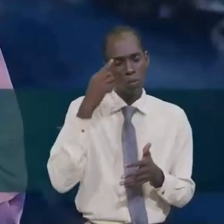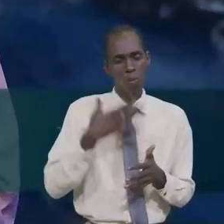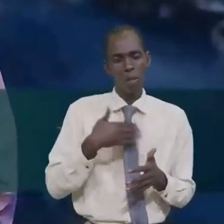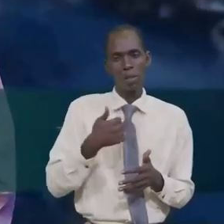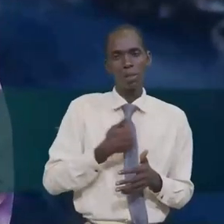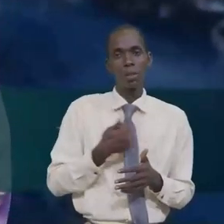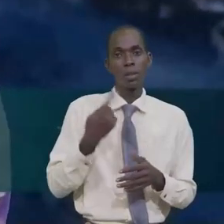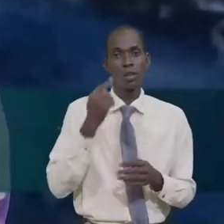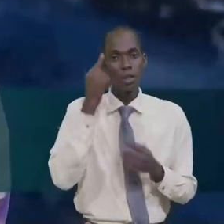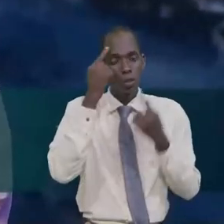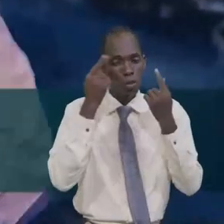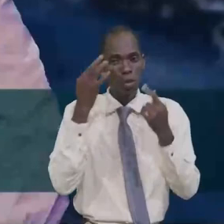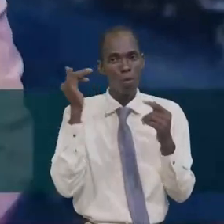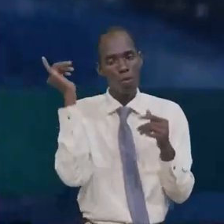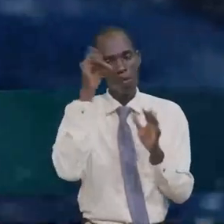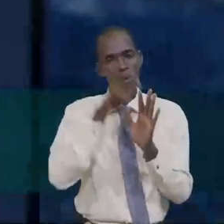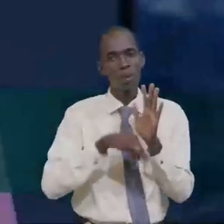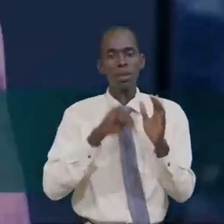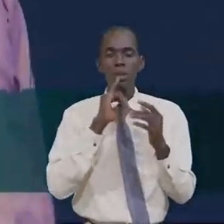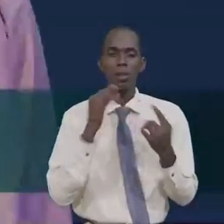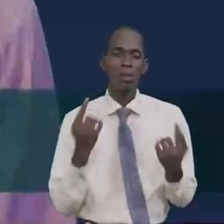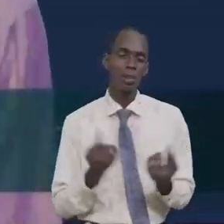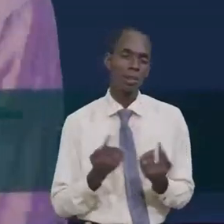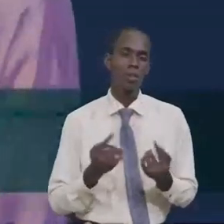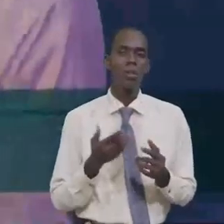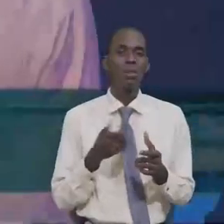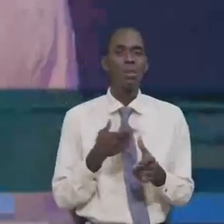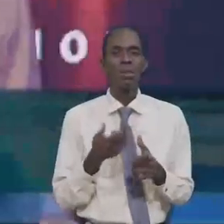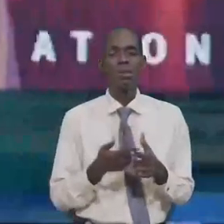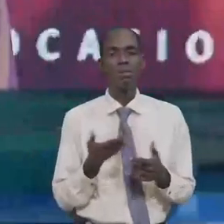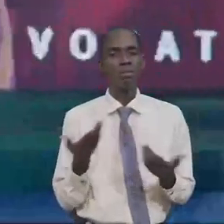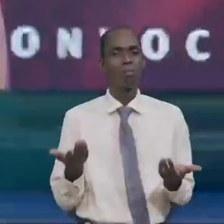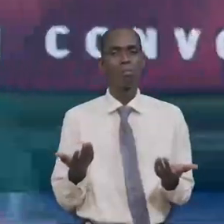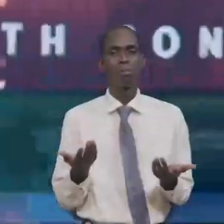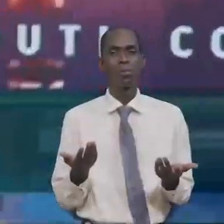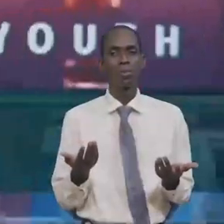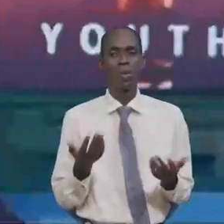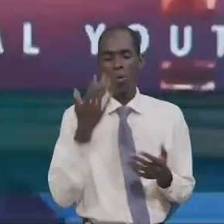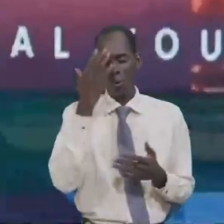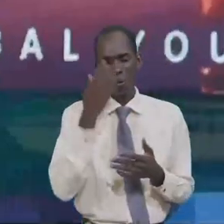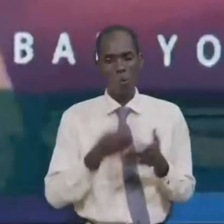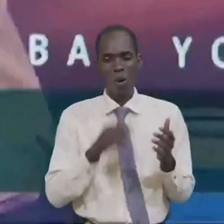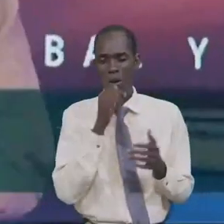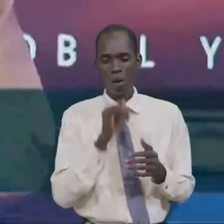folie est pêchée ce n'est pas la peine de vivre qu'est-ce que je fais même ici